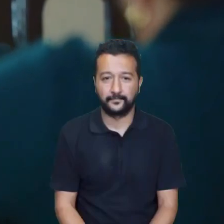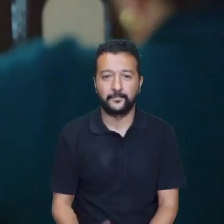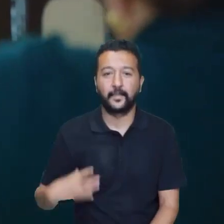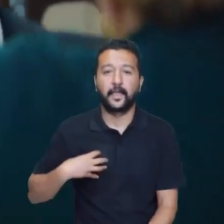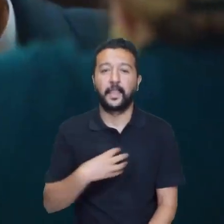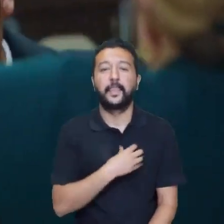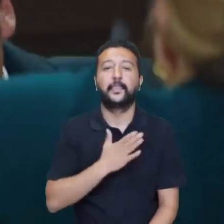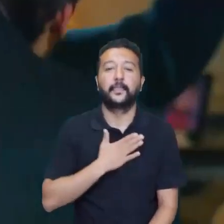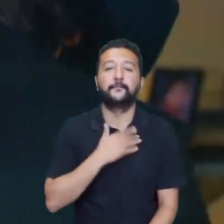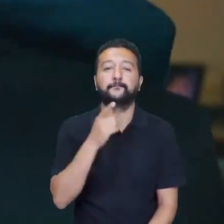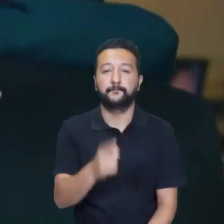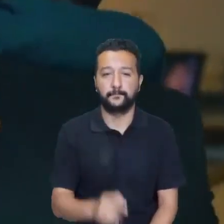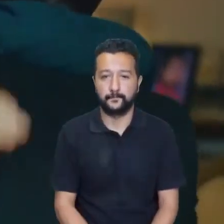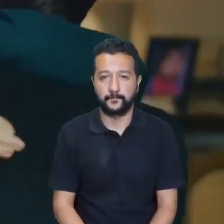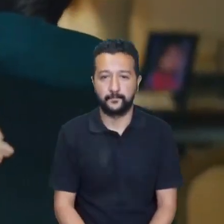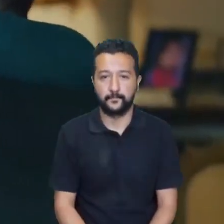Annem.